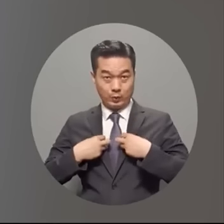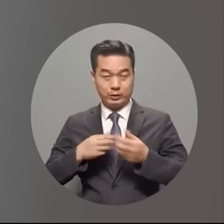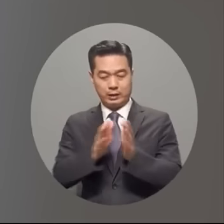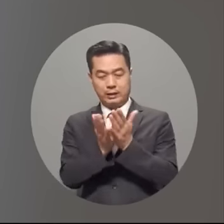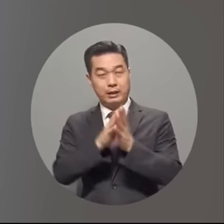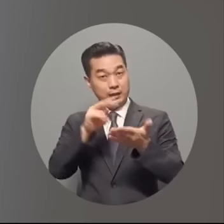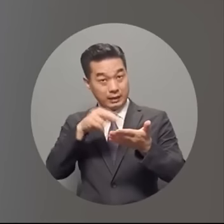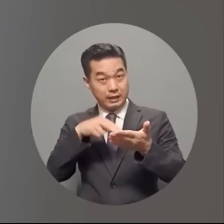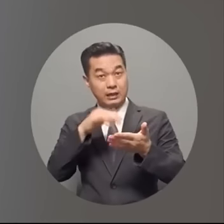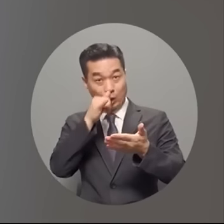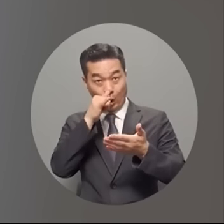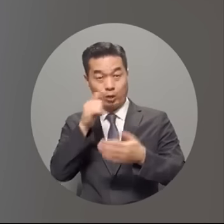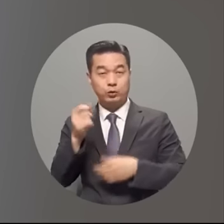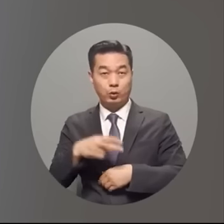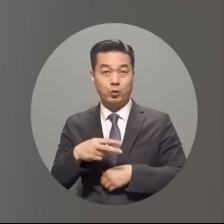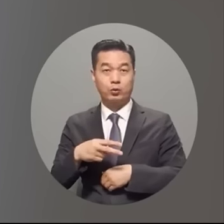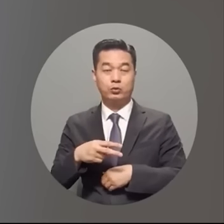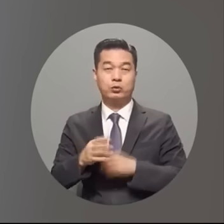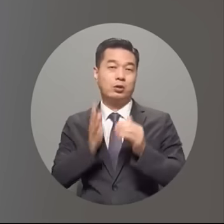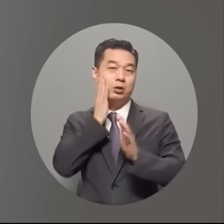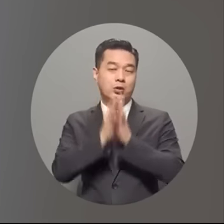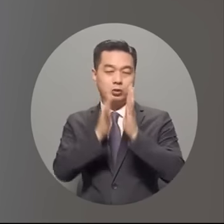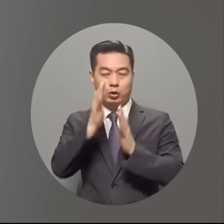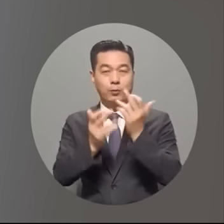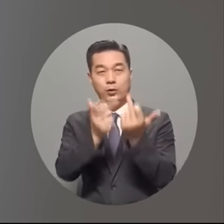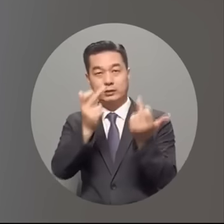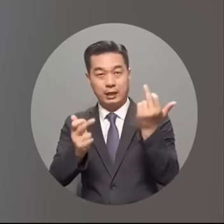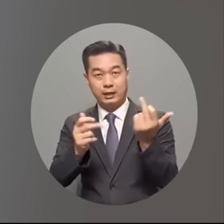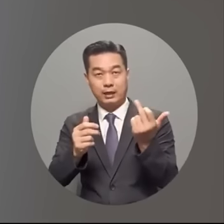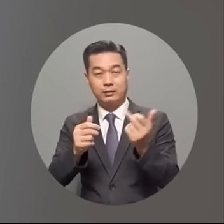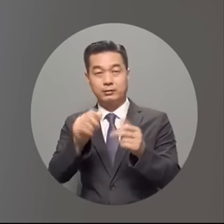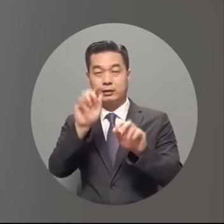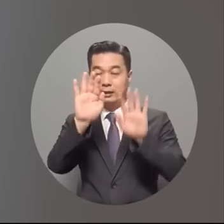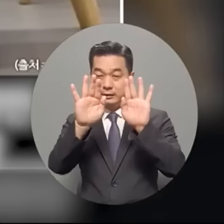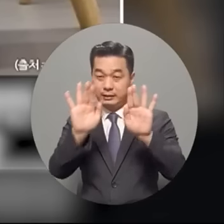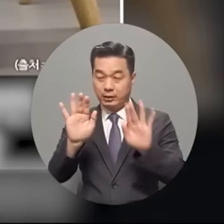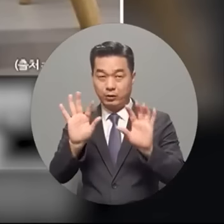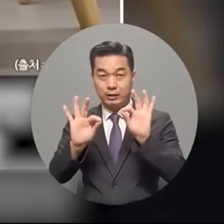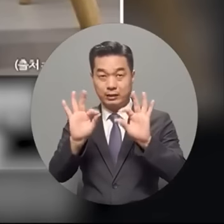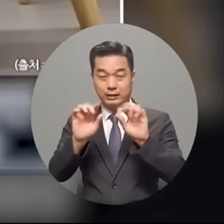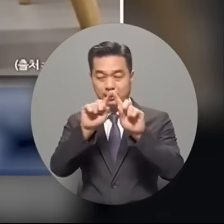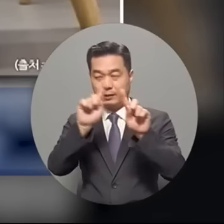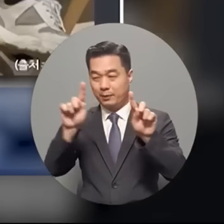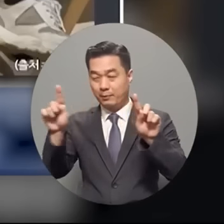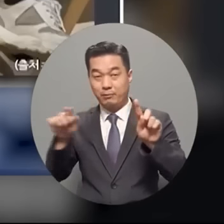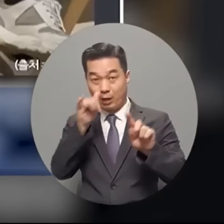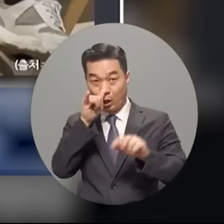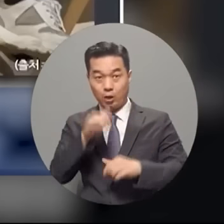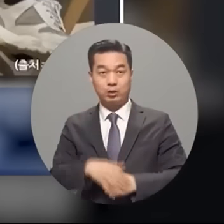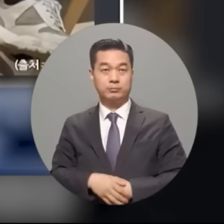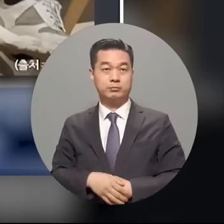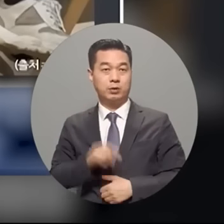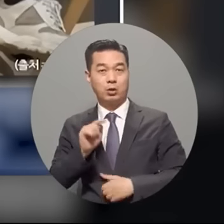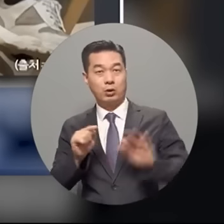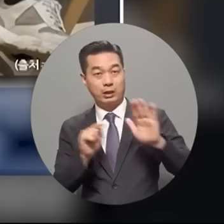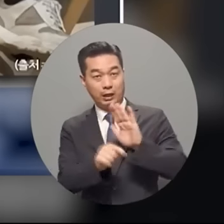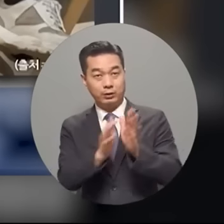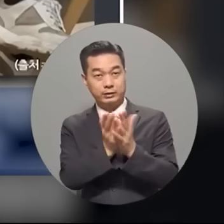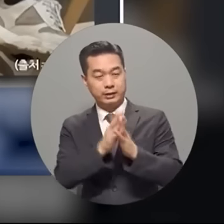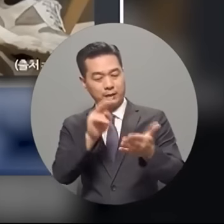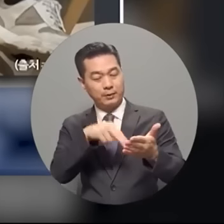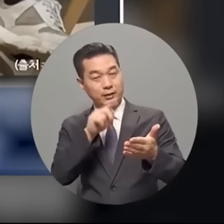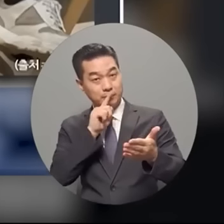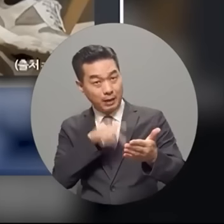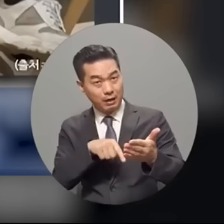도봉산에 한동운 전 위원장의 복귀를 묻는 스티커 판도 생겼습니다 거기에 가서 책을 봤다는 건 책을